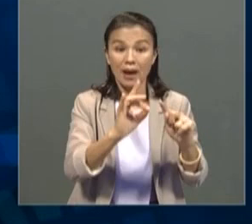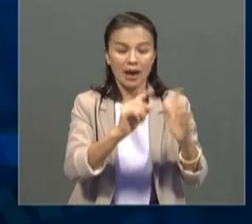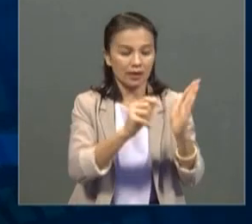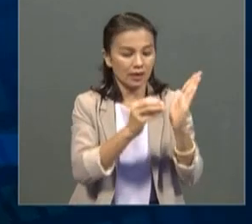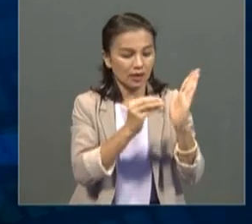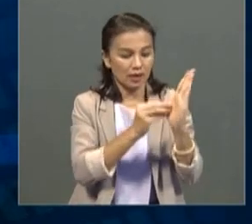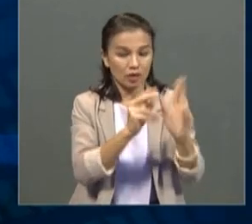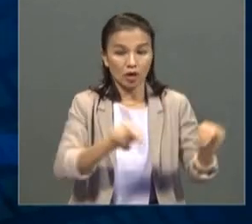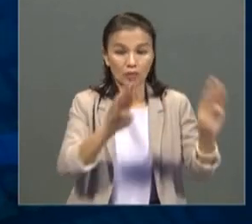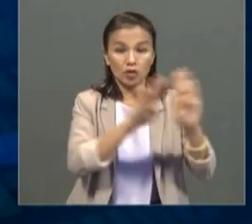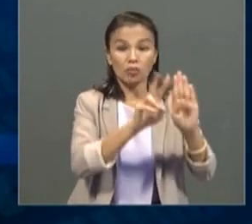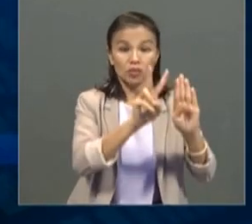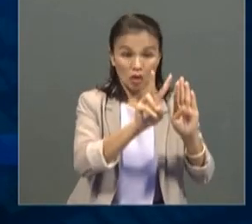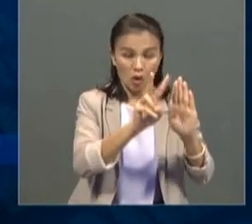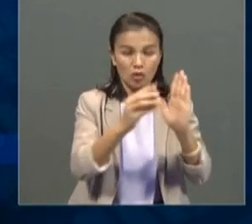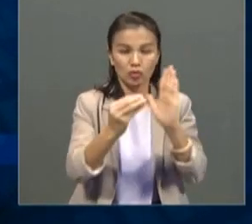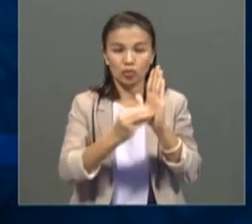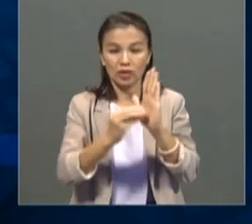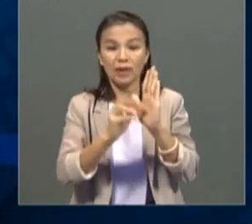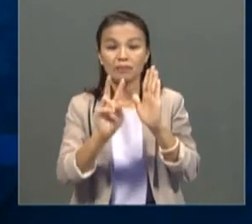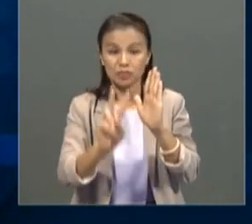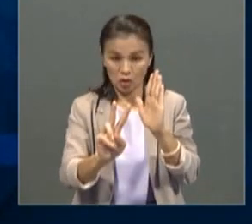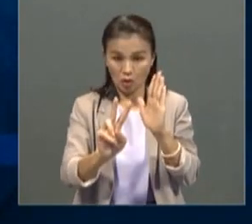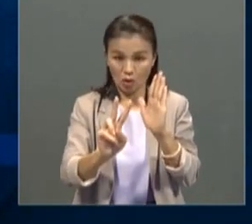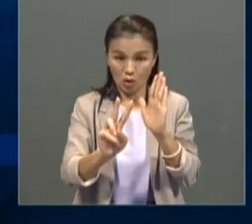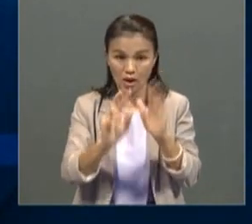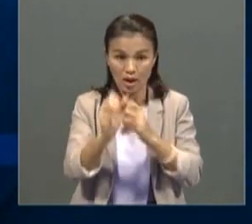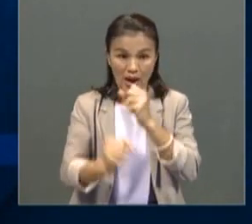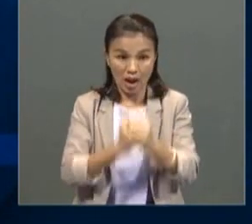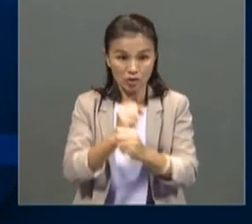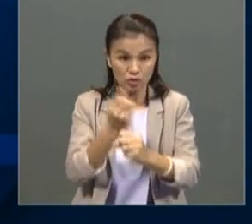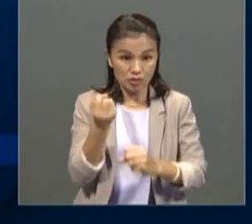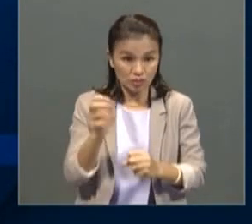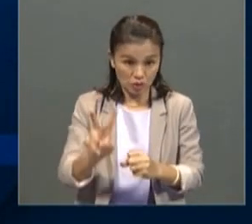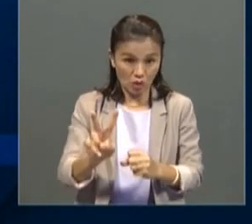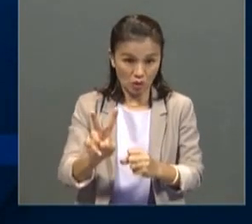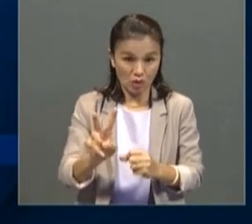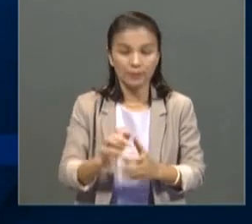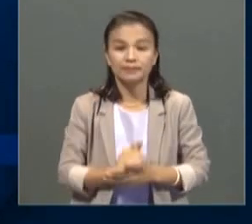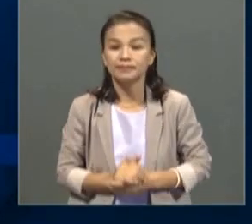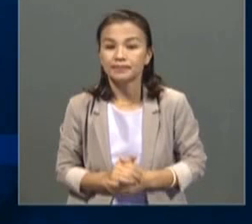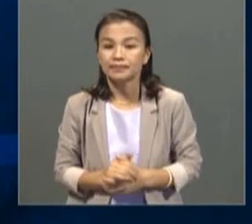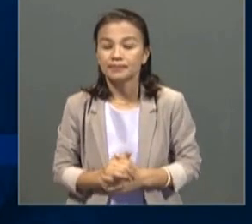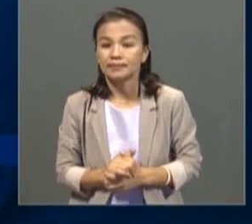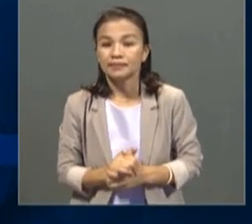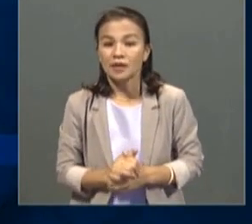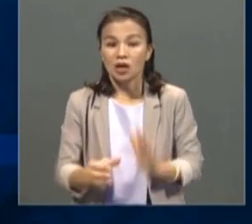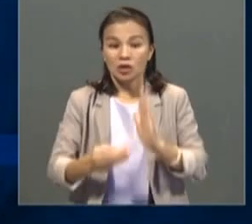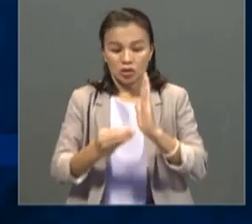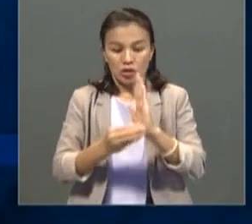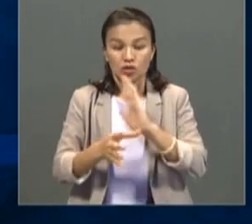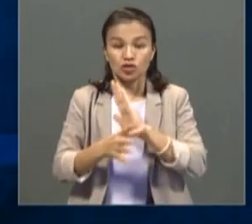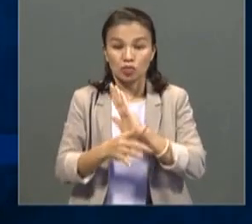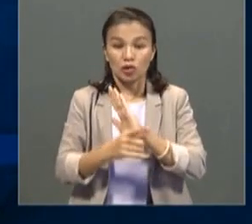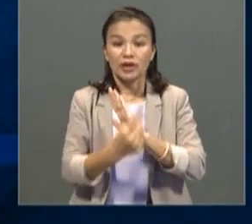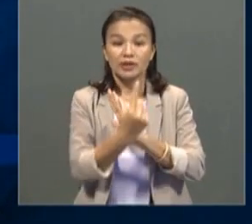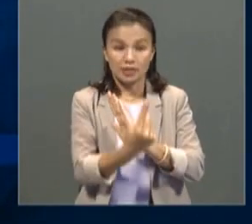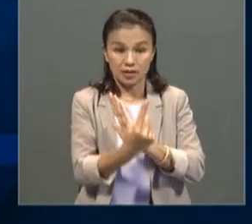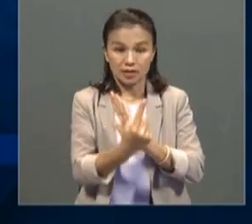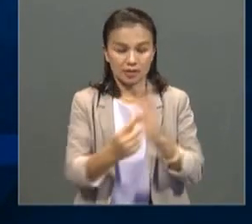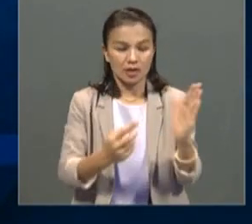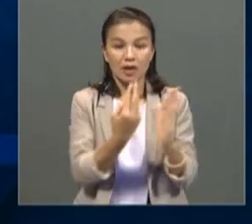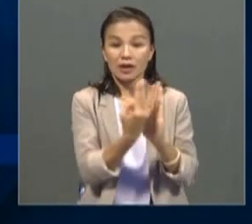ခလေးတွေတောင်ပိုကူးနေတာကိုတွေ့ရမှာဖြစ်ပါတယ်နဂုံပထဝ2ယောက်ဘန်ကောက်က2ယောက်အဲဘန်ကောက်မှာဆိုလို့ရှိရင်လည်း12နှစ်သားလေးတယော